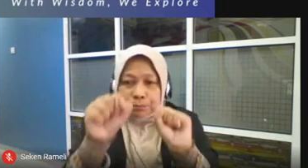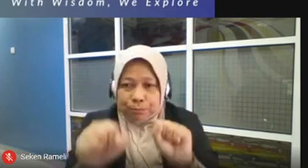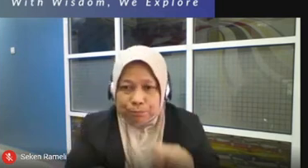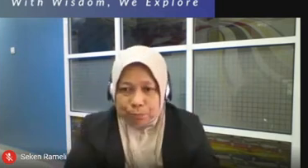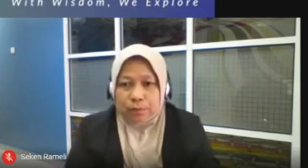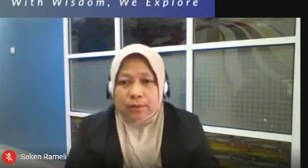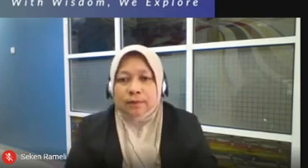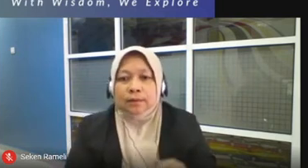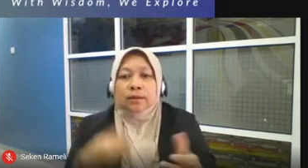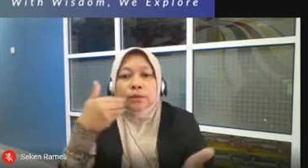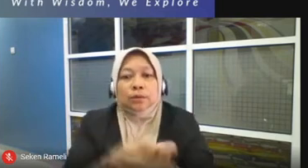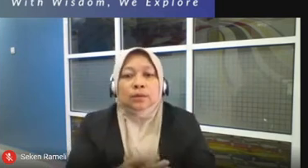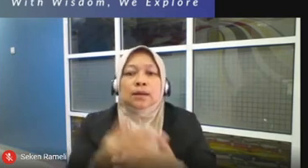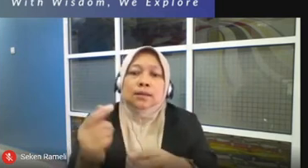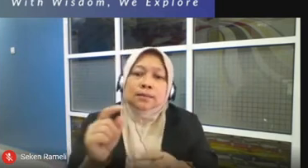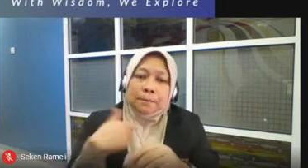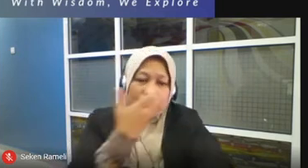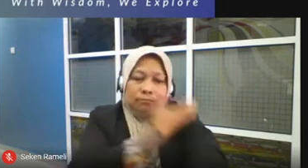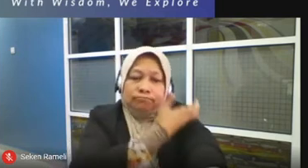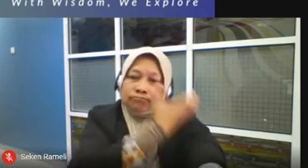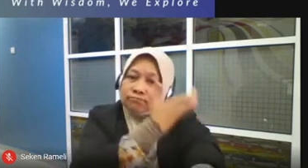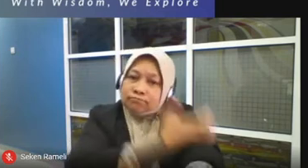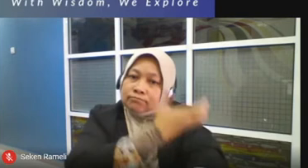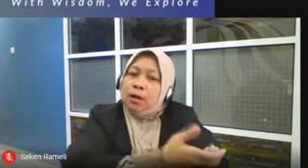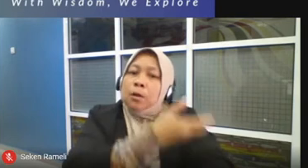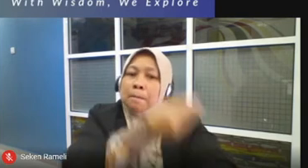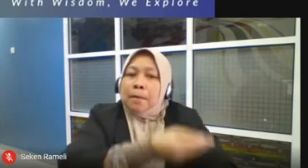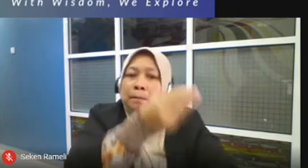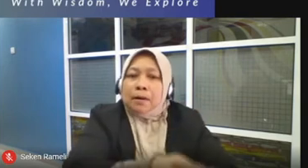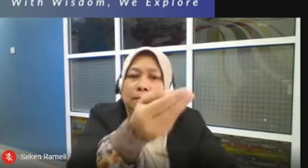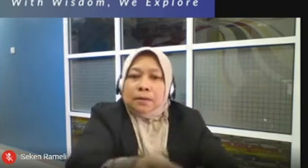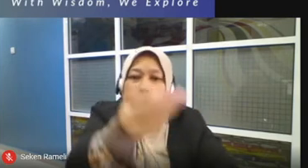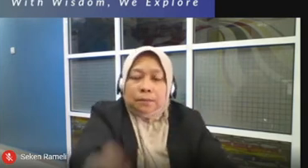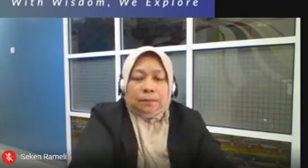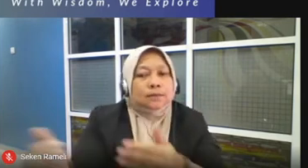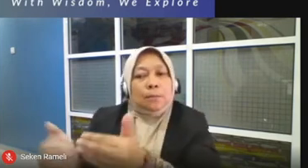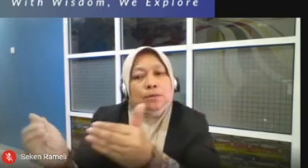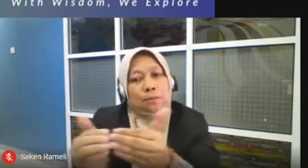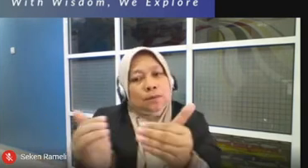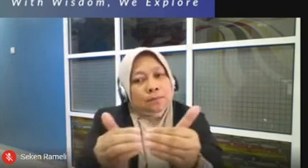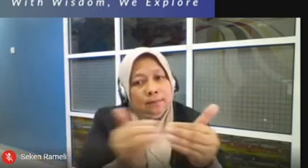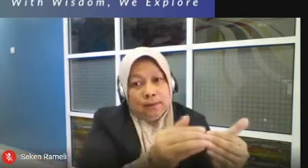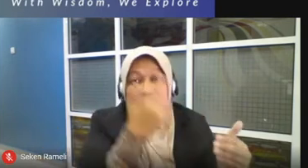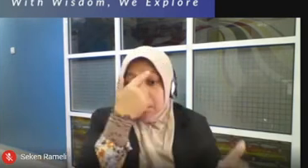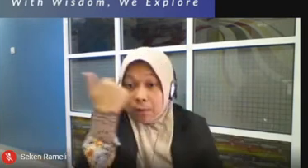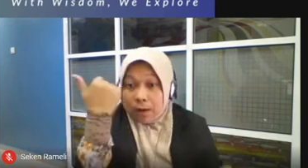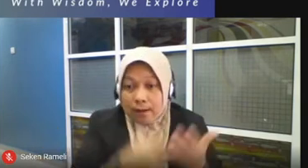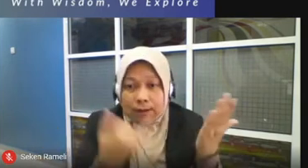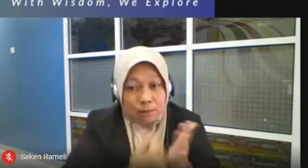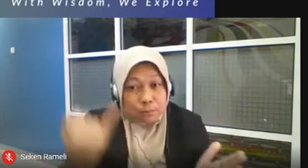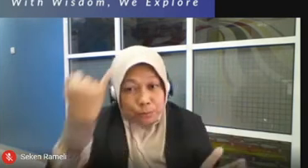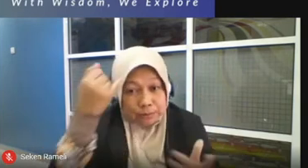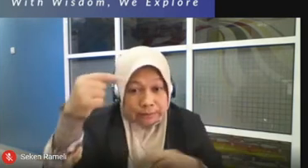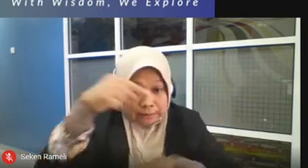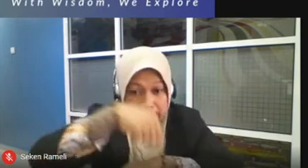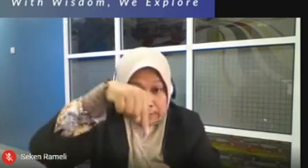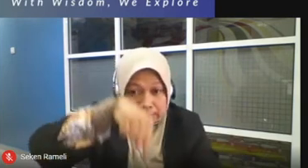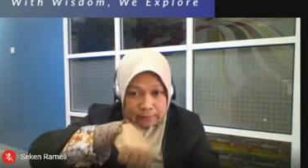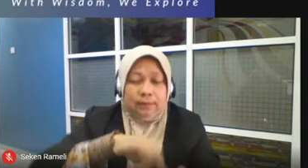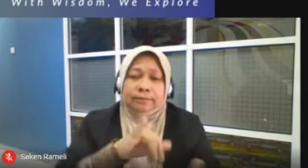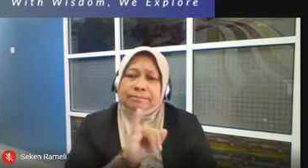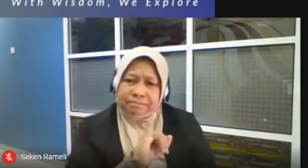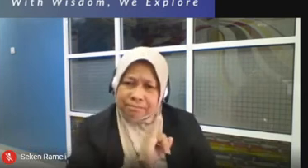digunakan sehingga beberapa generasi yang akan datang. Sebab apa? Ilmu yang saya ada pada hari ini, ilmu yang saya ada